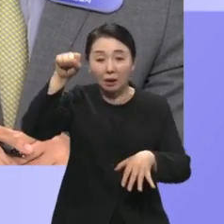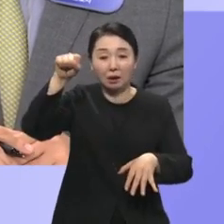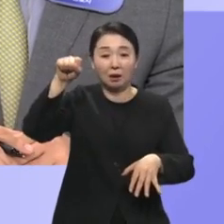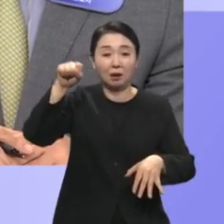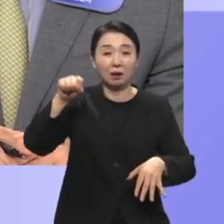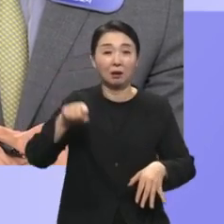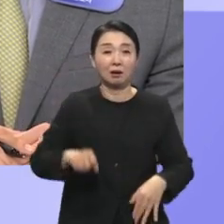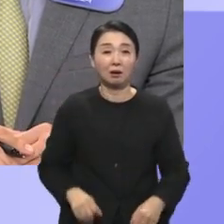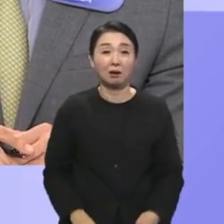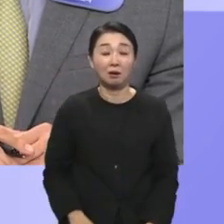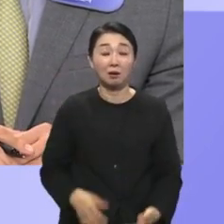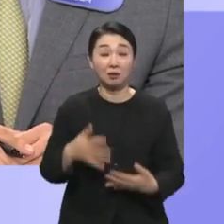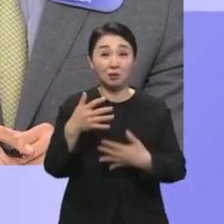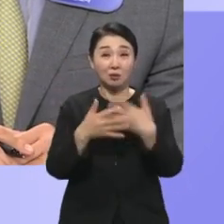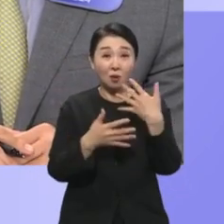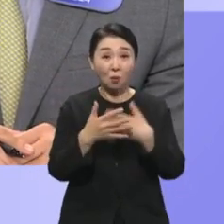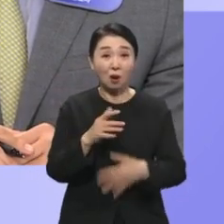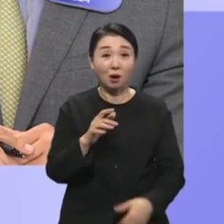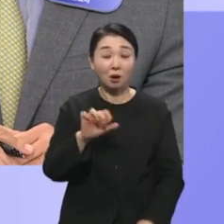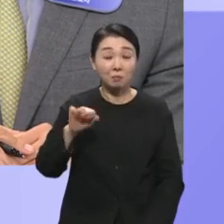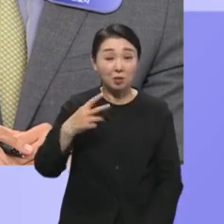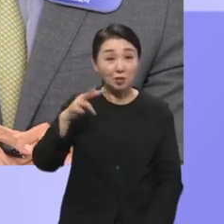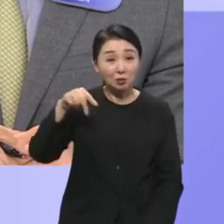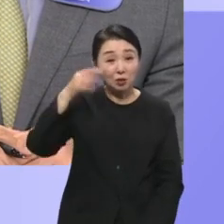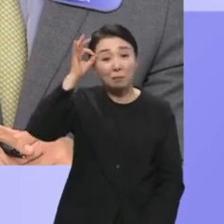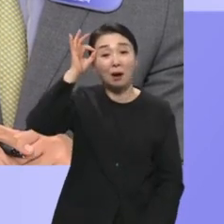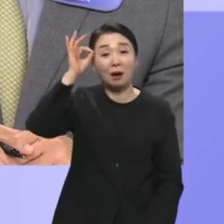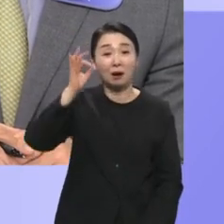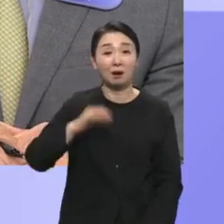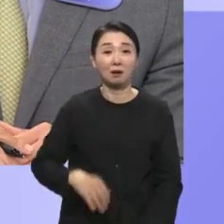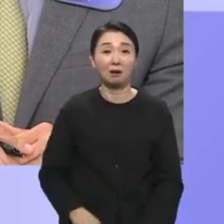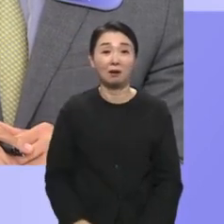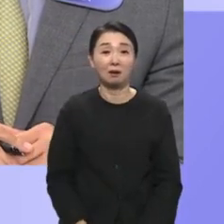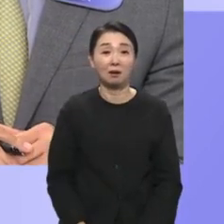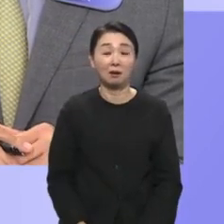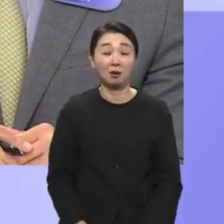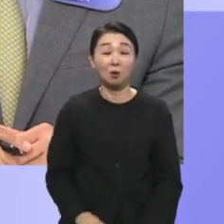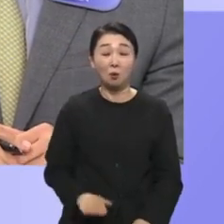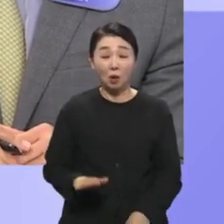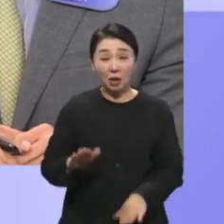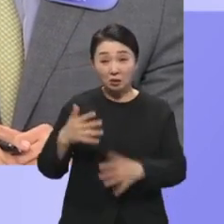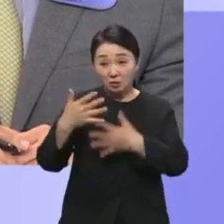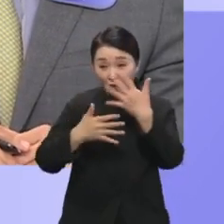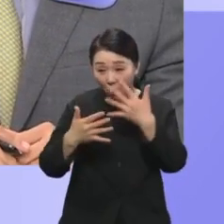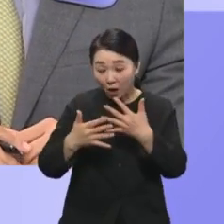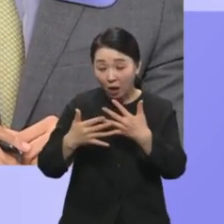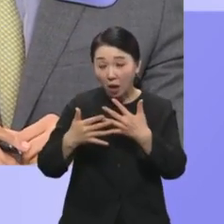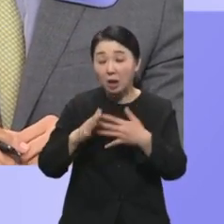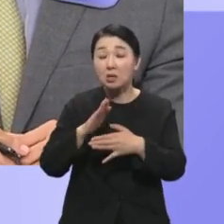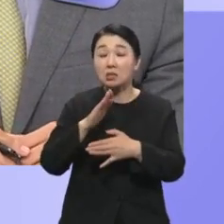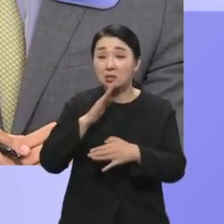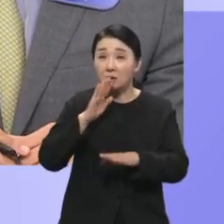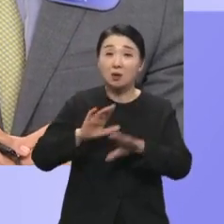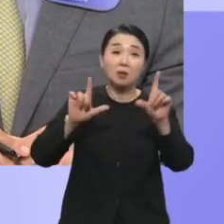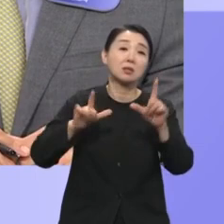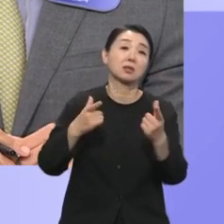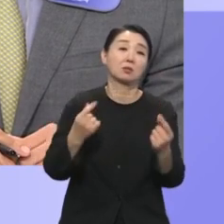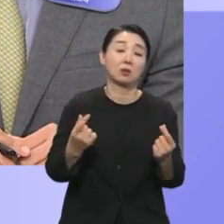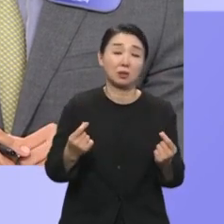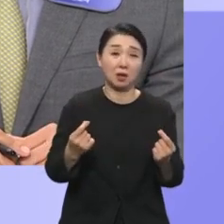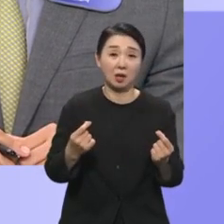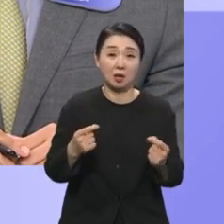문득 영화 밀수가 좀 떠오르네 그것이 사실은 지금 그 현실화 되었다이 얘기는 결국 거꾸로 얘기하면 뭐냐 마약에 대한